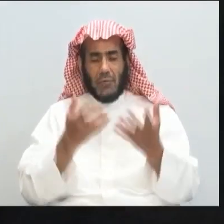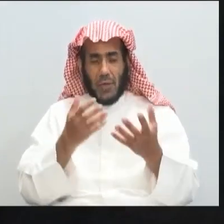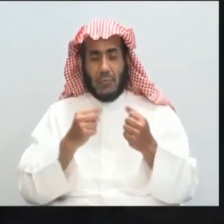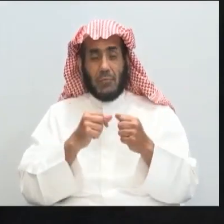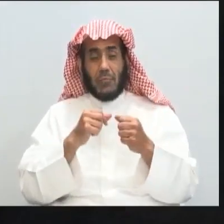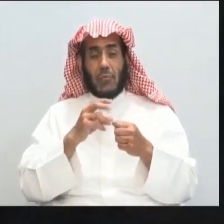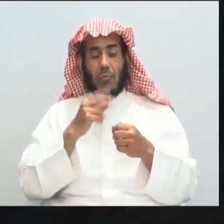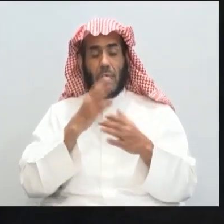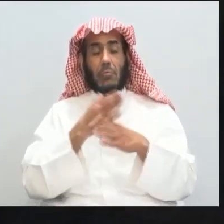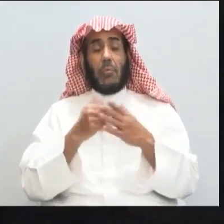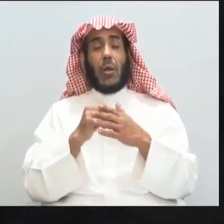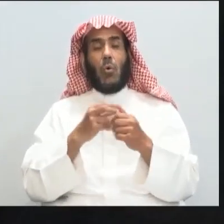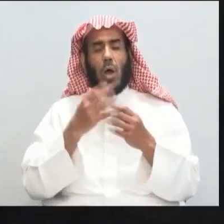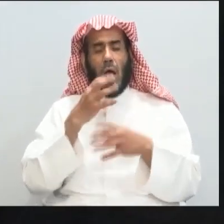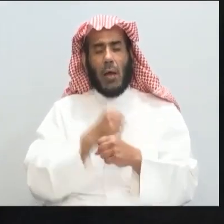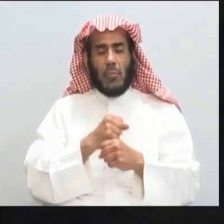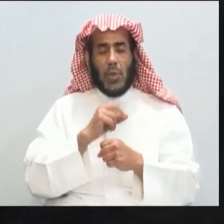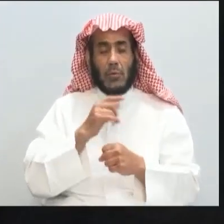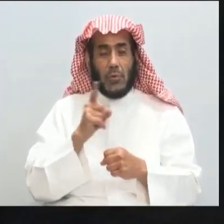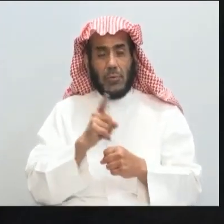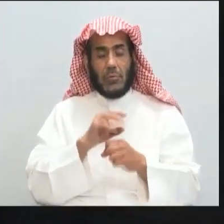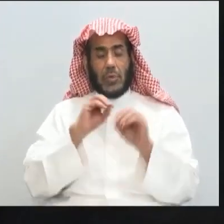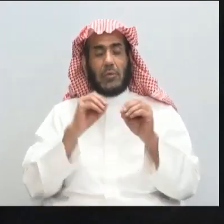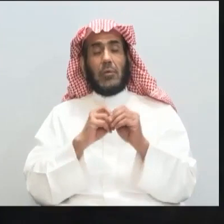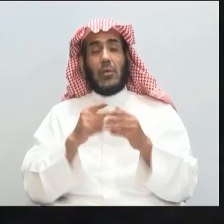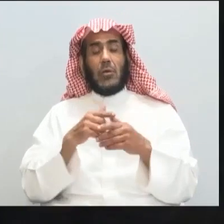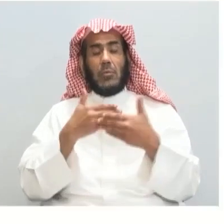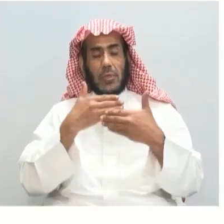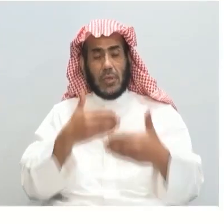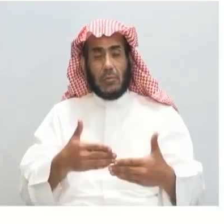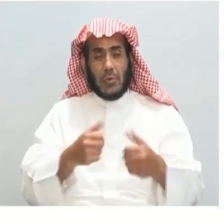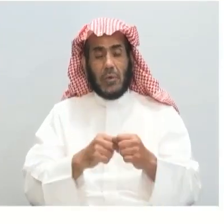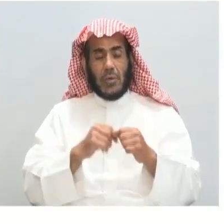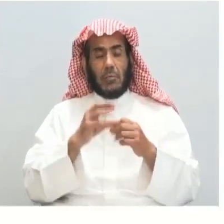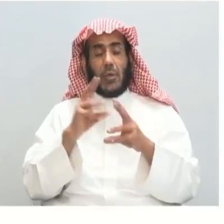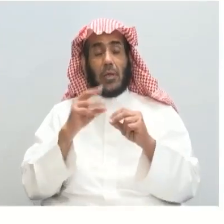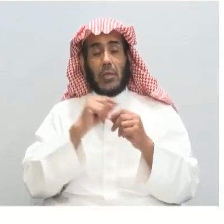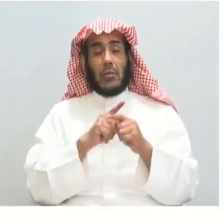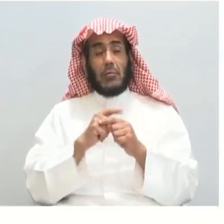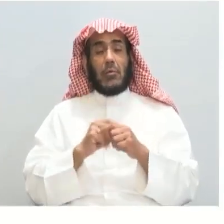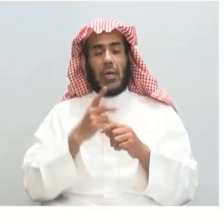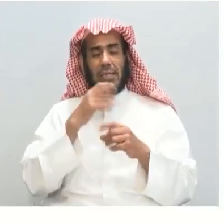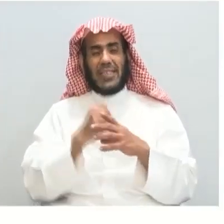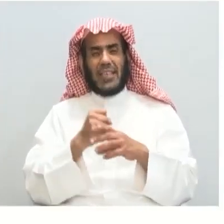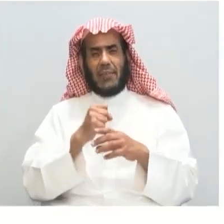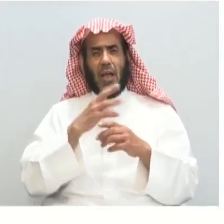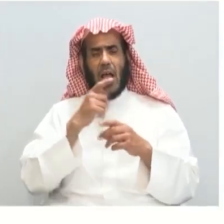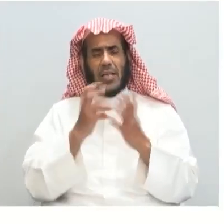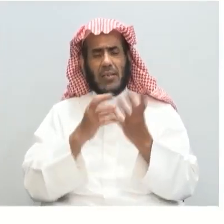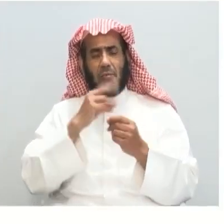في المبنى وايضا امن اللبس وعرفنا ايضا ذلك وتحدثنا عن ذلك اليوم نستكمل بعض الحديث والحديث هنا عن الصرف ثم